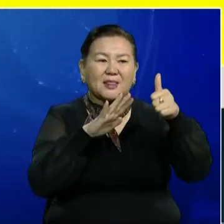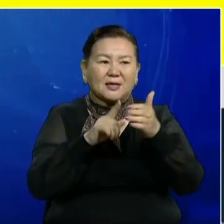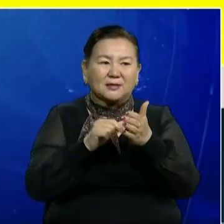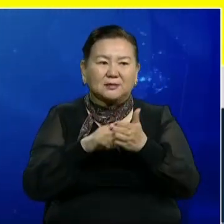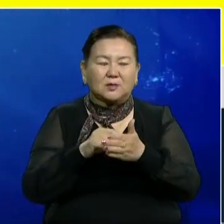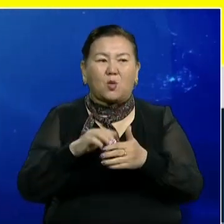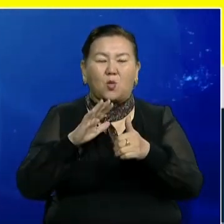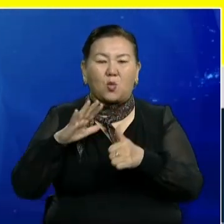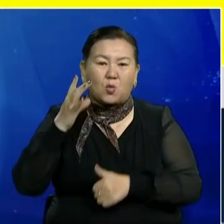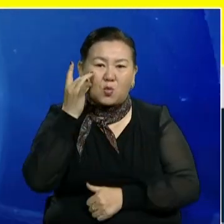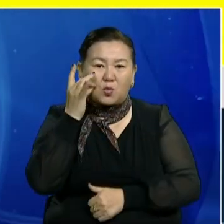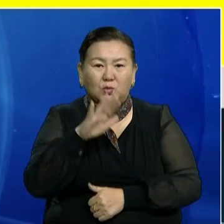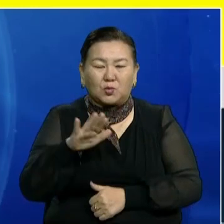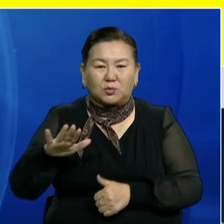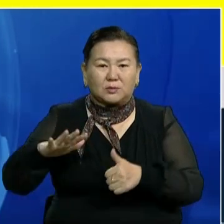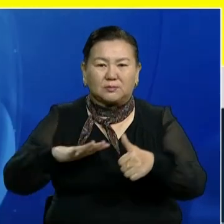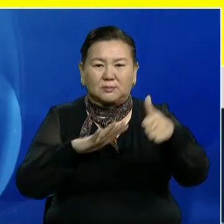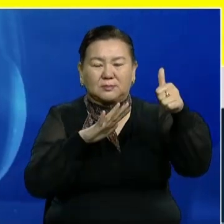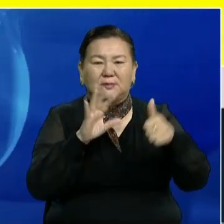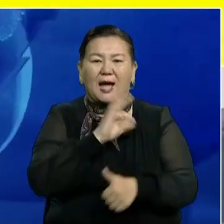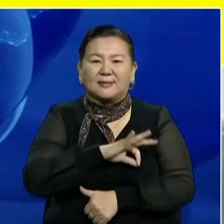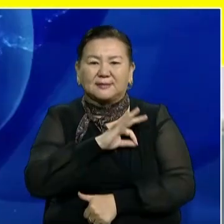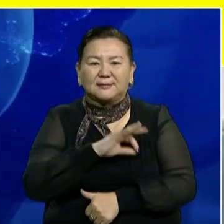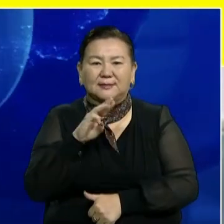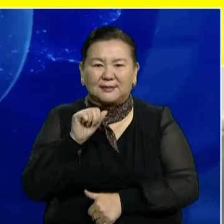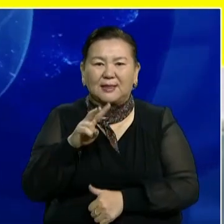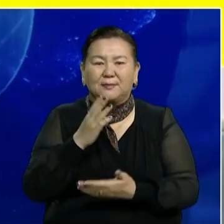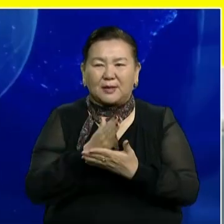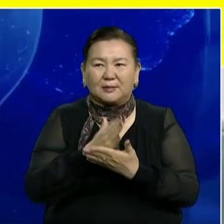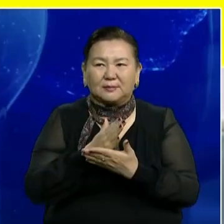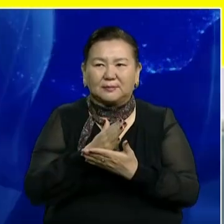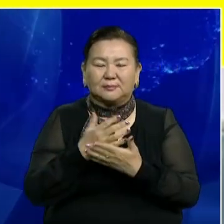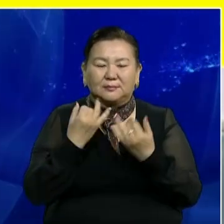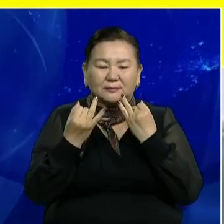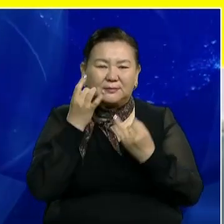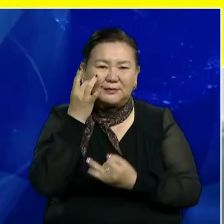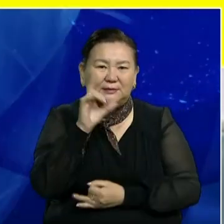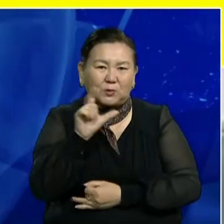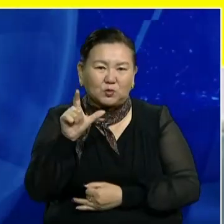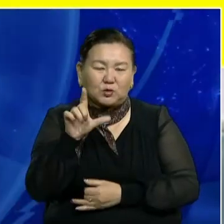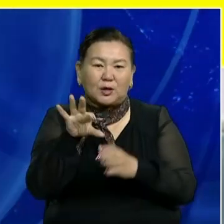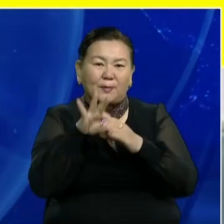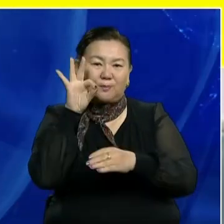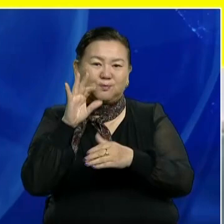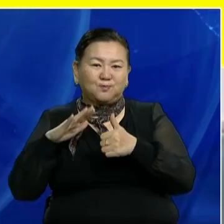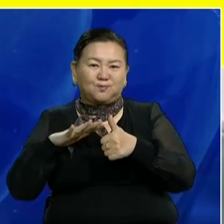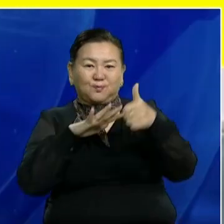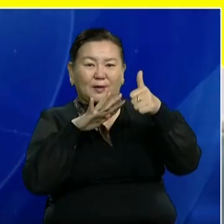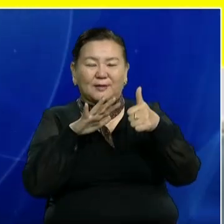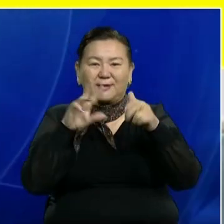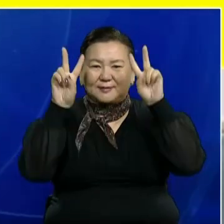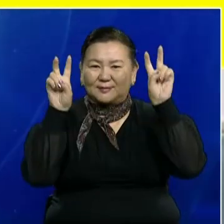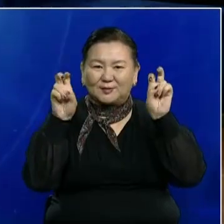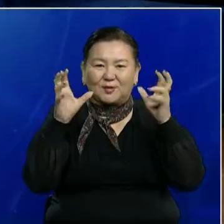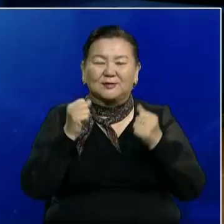хүүхдүүд манлайлснараа бид нарт ч ихсэн ашигтай тал байна гэдэг үнснээр бид нар яг хүүхдүүдийн манлайлыг сонгож авсан. За сая ярианд